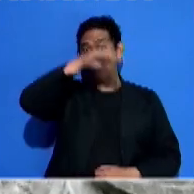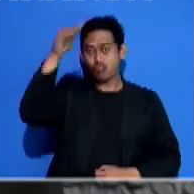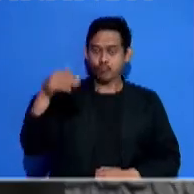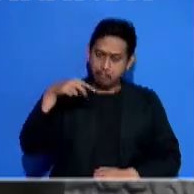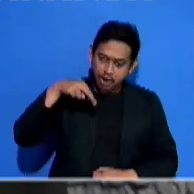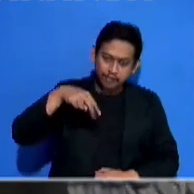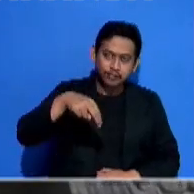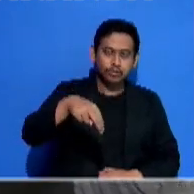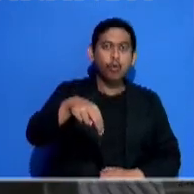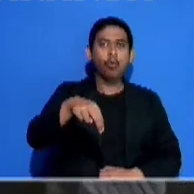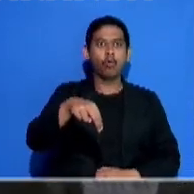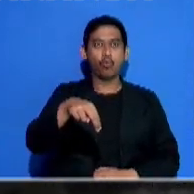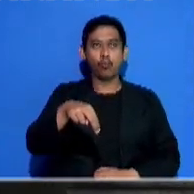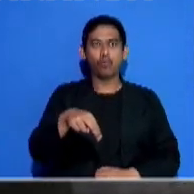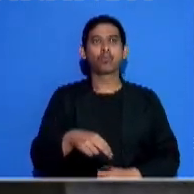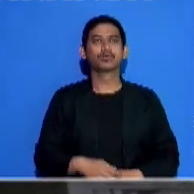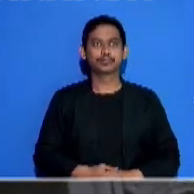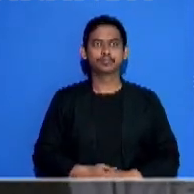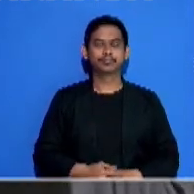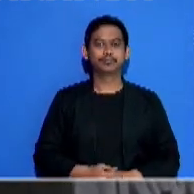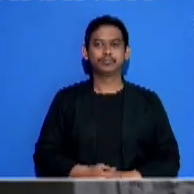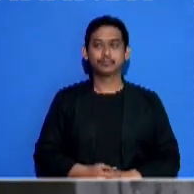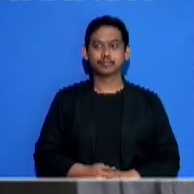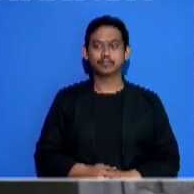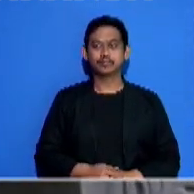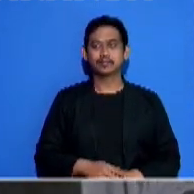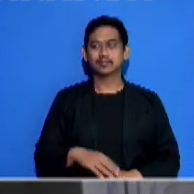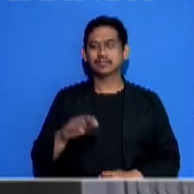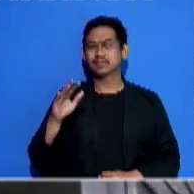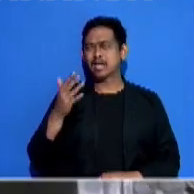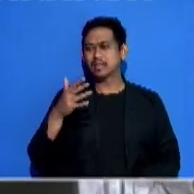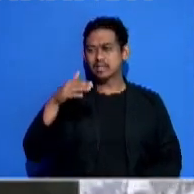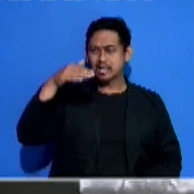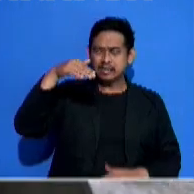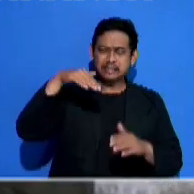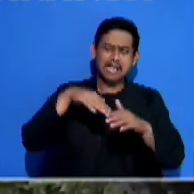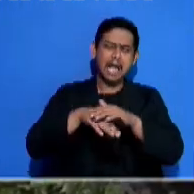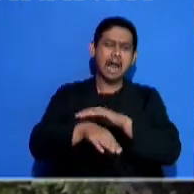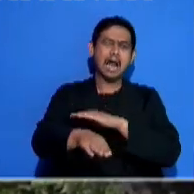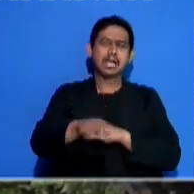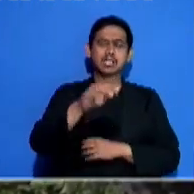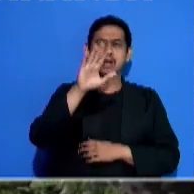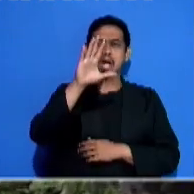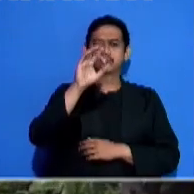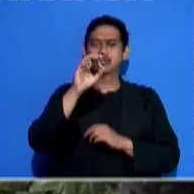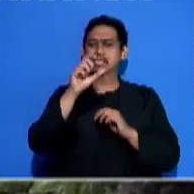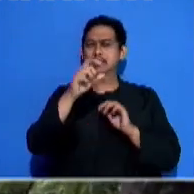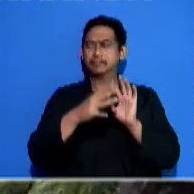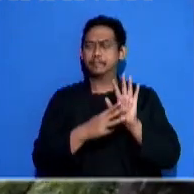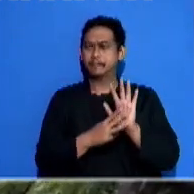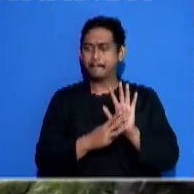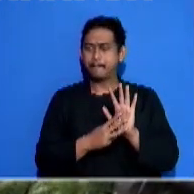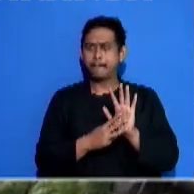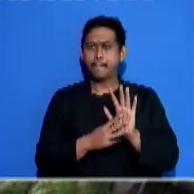ingkang njulek lebetipun meh 50 meter. Ing mlebet guwa dipun segai wontenipun stalagmit menapa dene